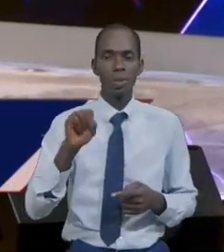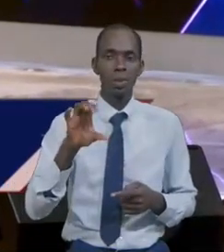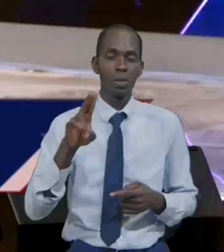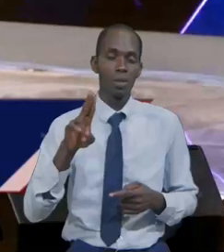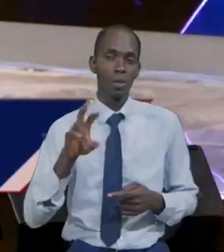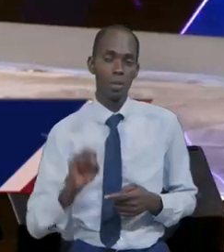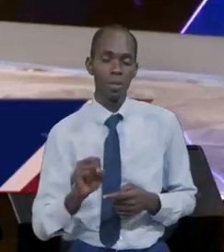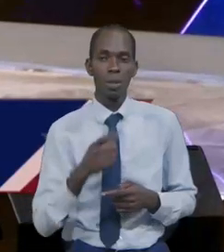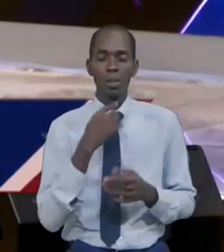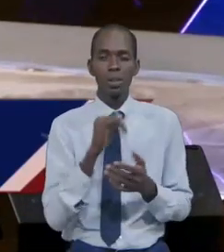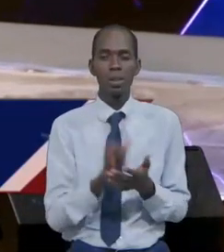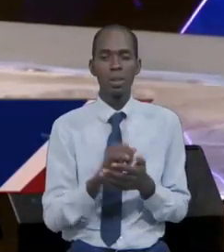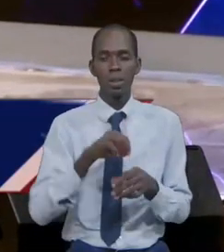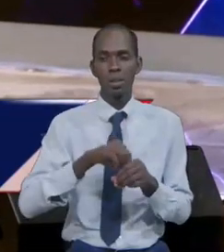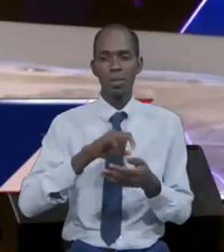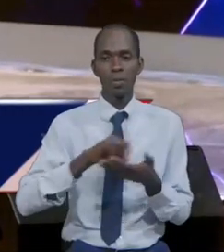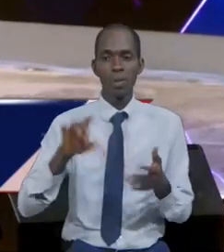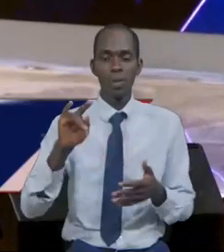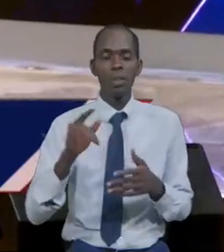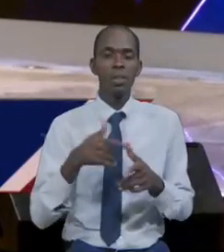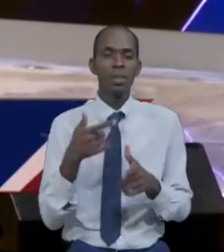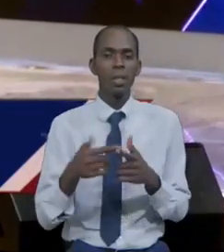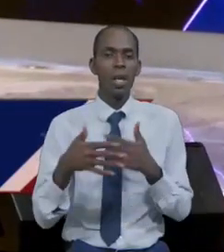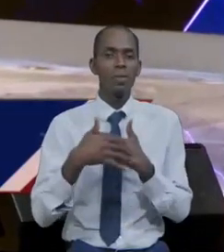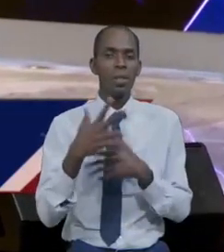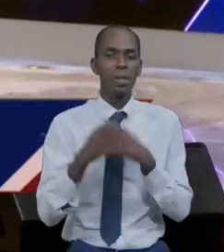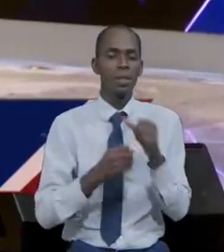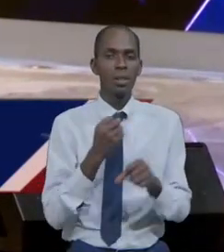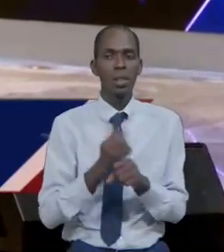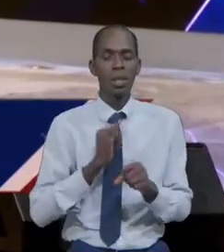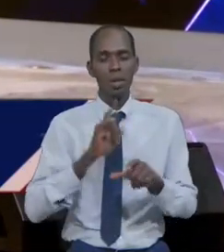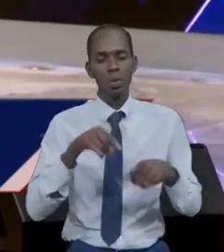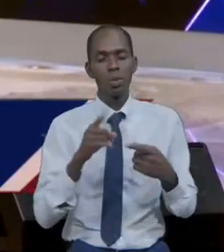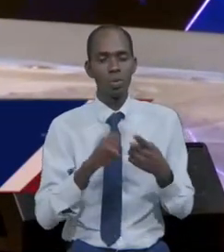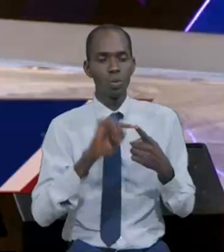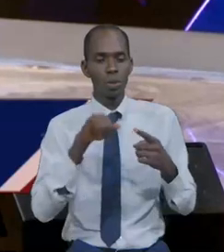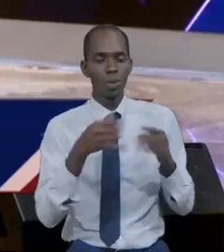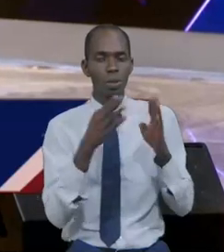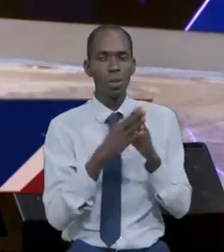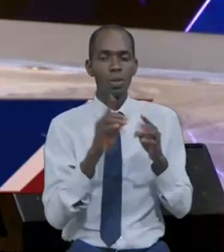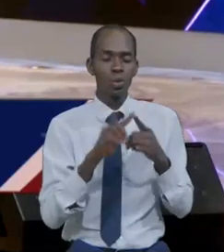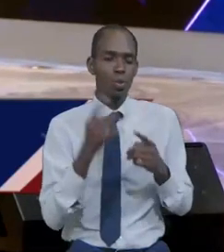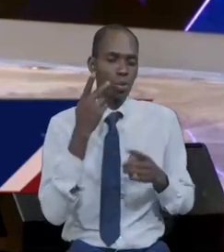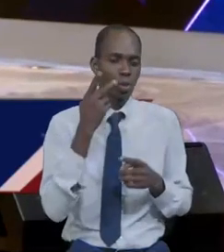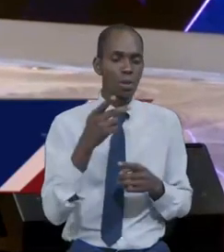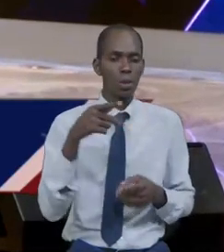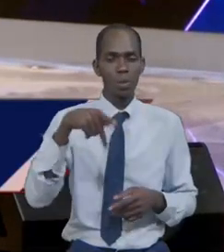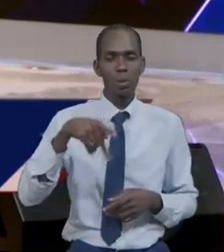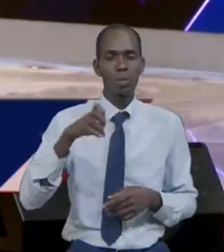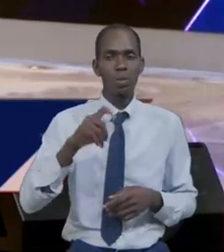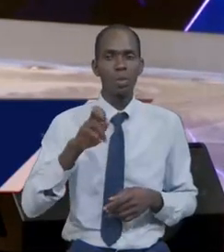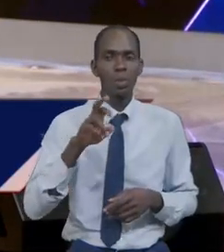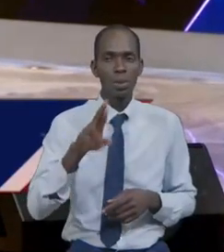avant moi, mais je partis pour l'Arabie, puis je revins encore à Damas. 3 ans plus tard, je montai